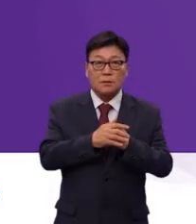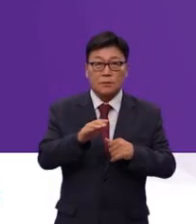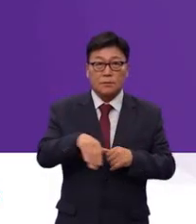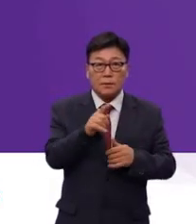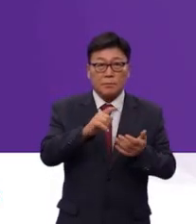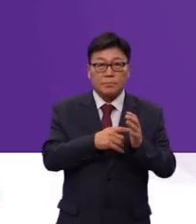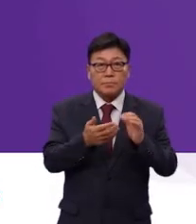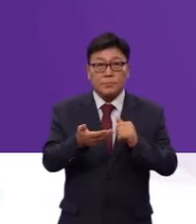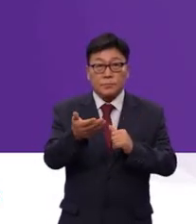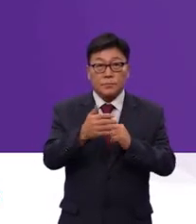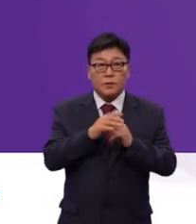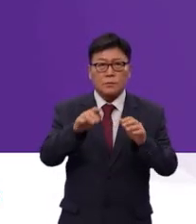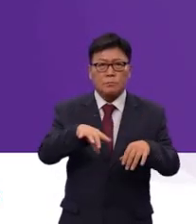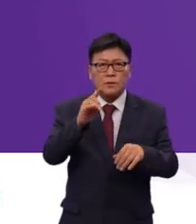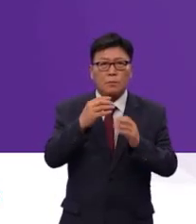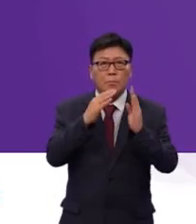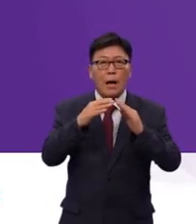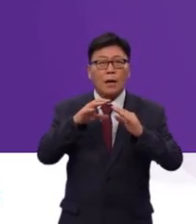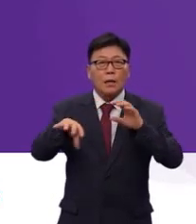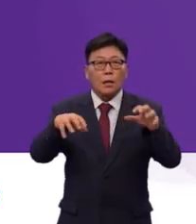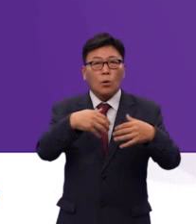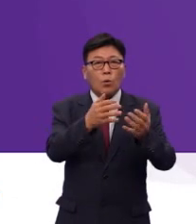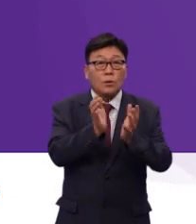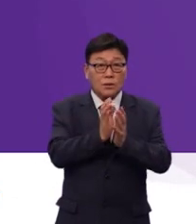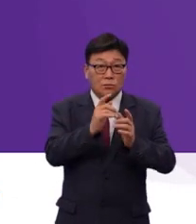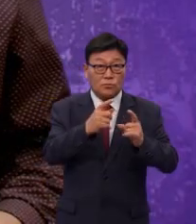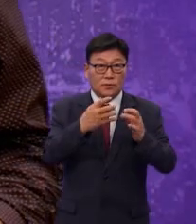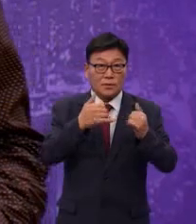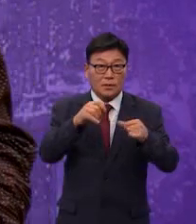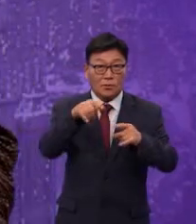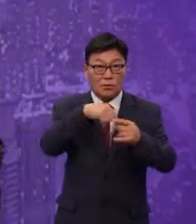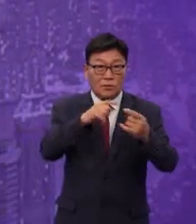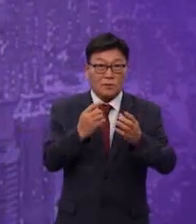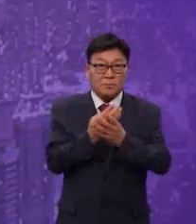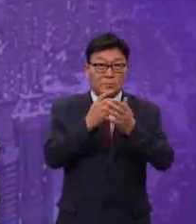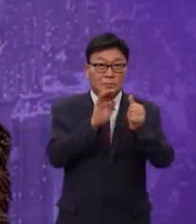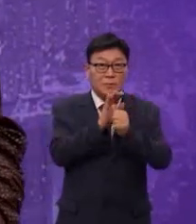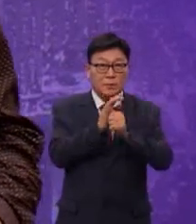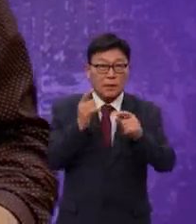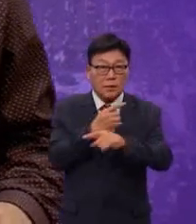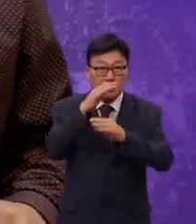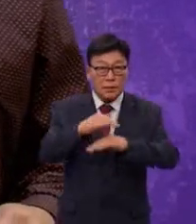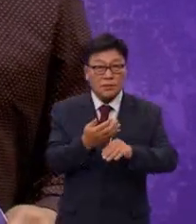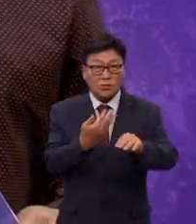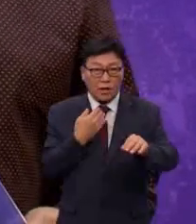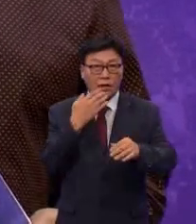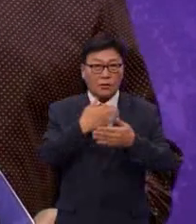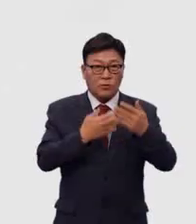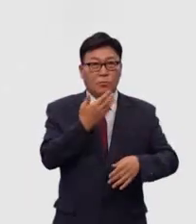먼저 마을 공동체 주민 공동유형시설 운영 방안 개선에 앞서 저희가 준비한 동영상을 먼저